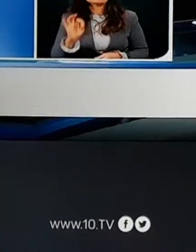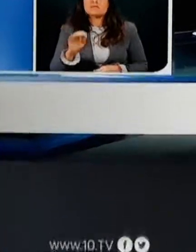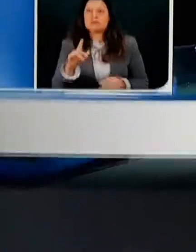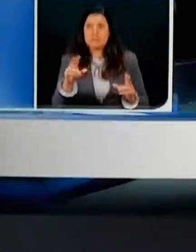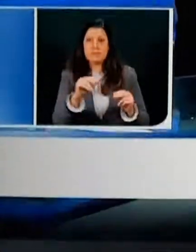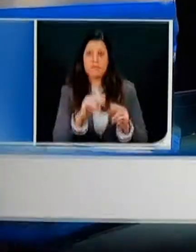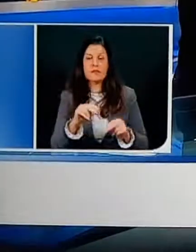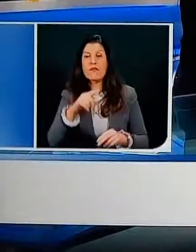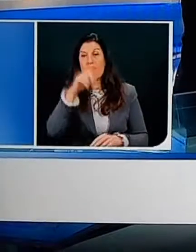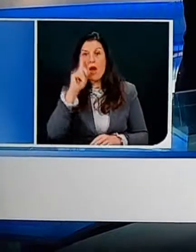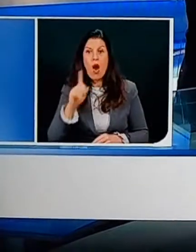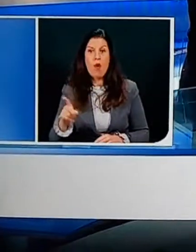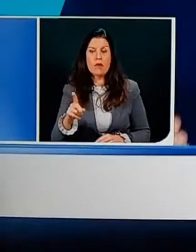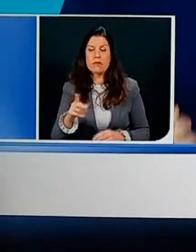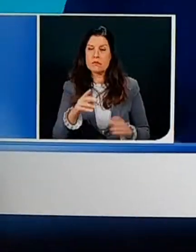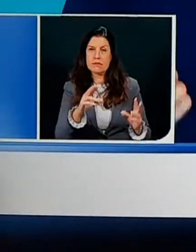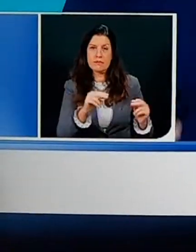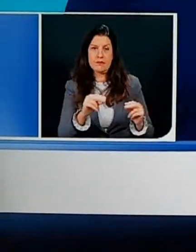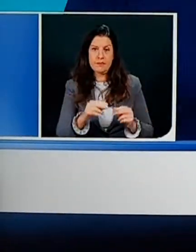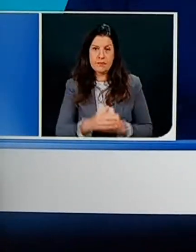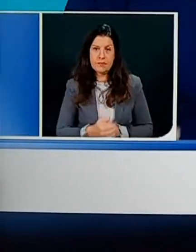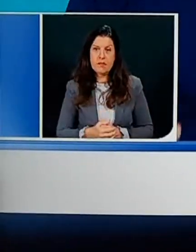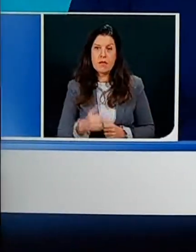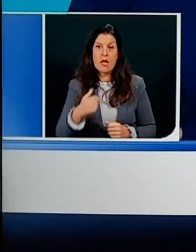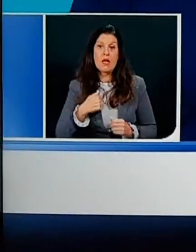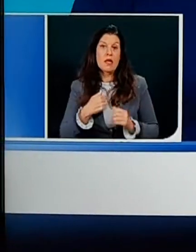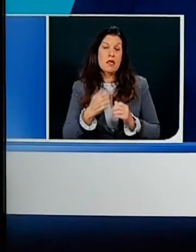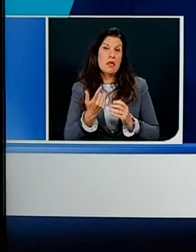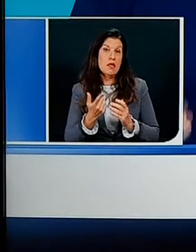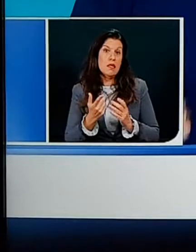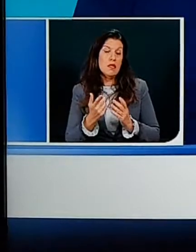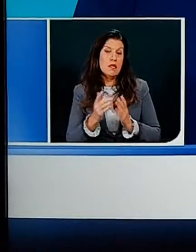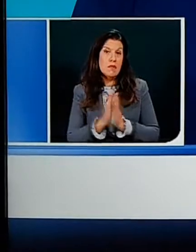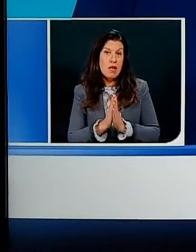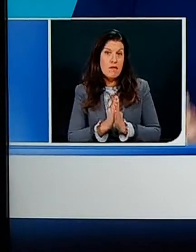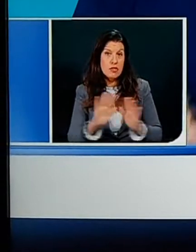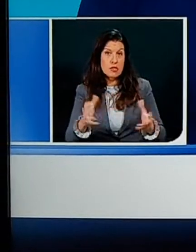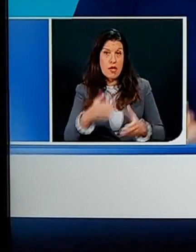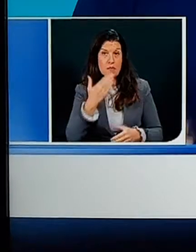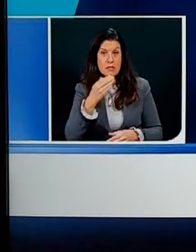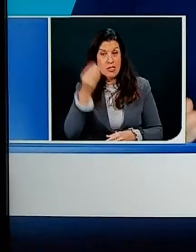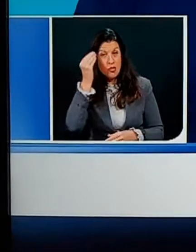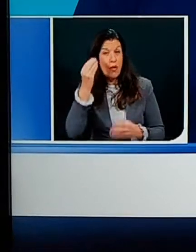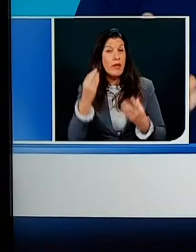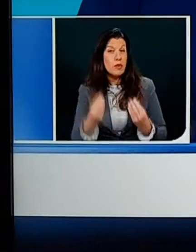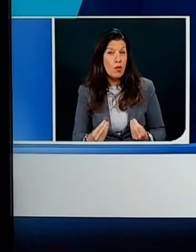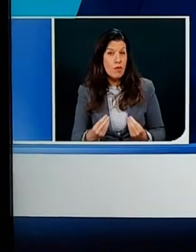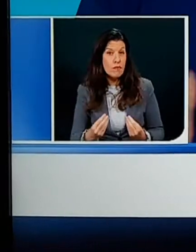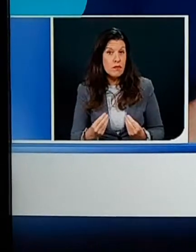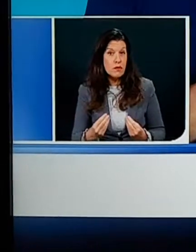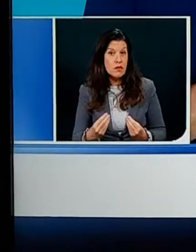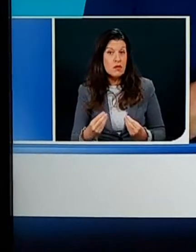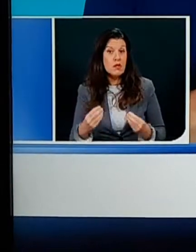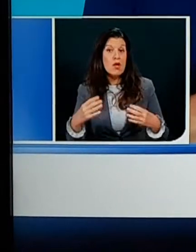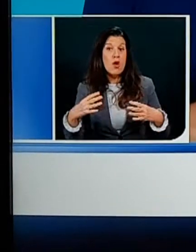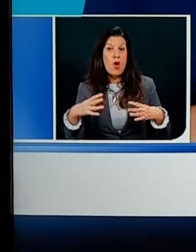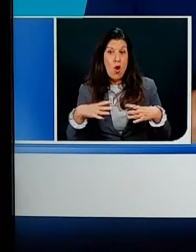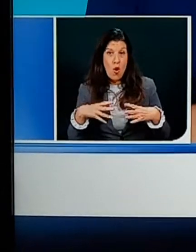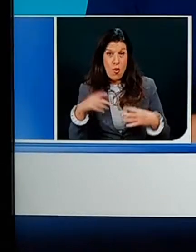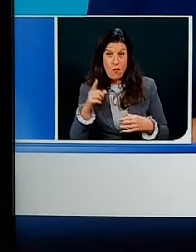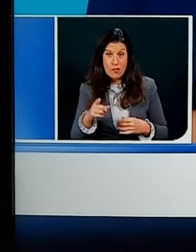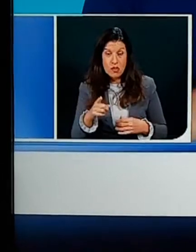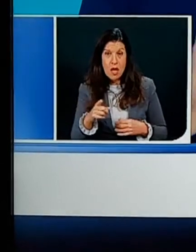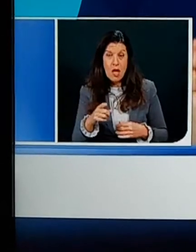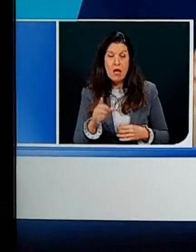הכסף הזה. אני מקווה שעם ישראל סוחר טוב טוב את הבשורות שכל חודשיים שלושה מביאים לנו, ואני דרך